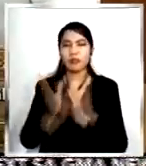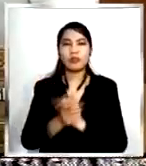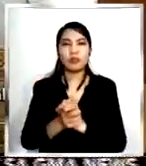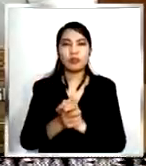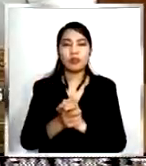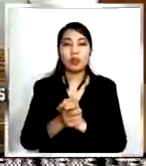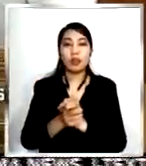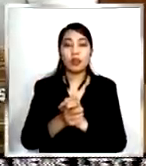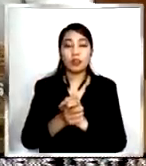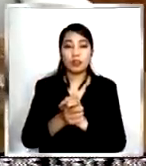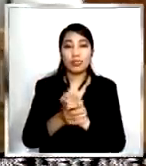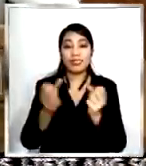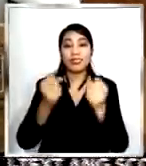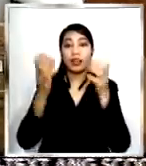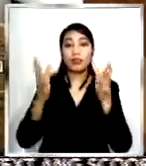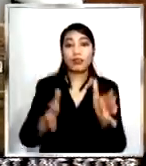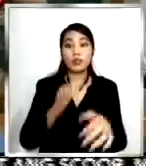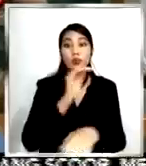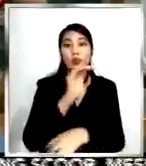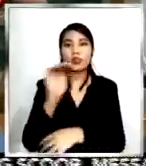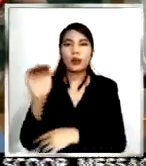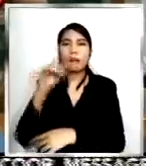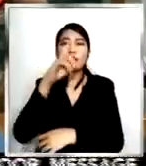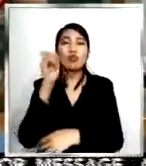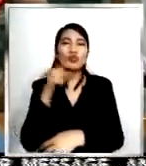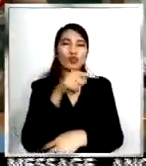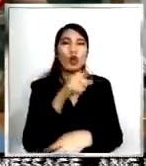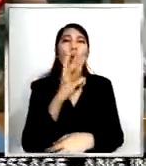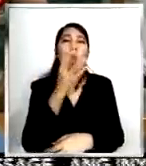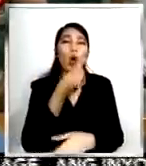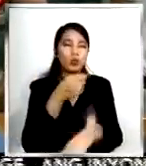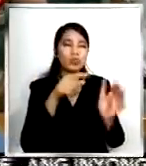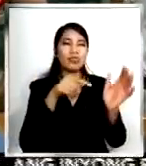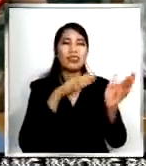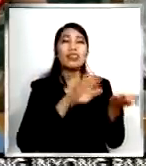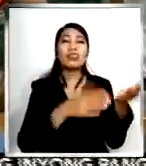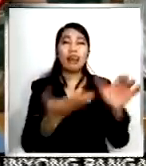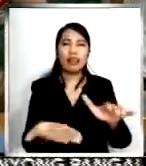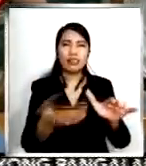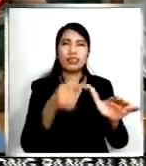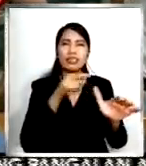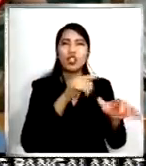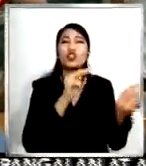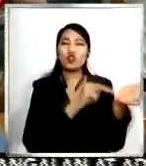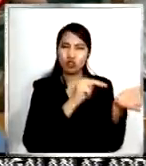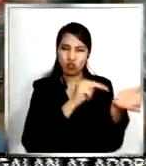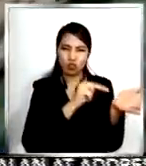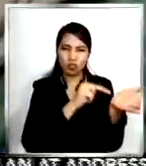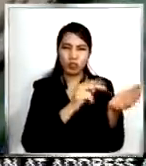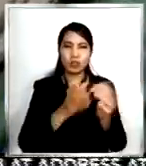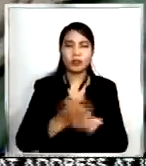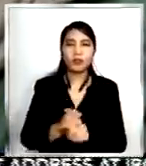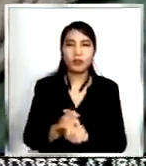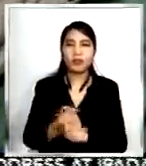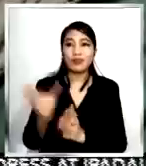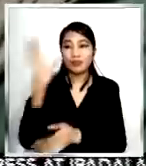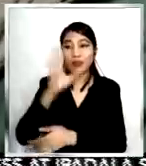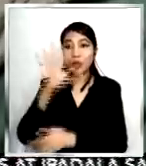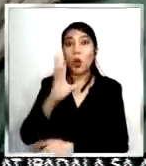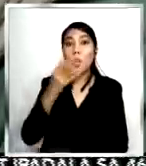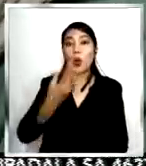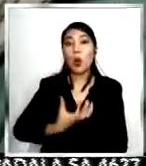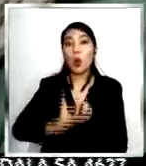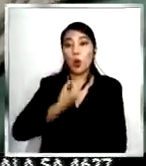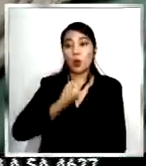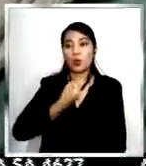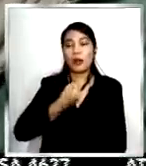isang frontliner ang kanyang napatay. Natunto ng mga pulis noong nakarang linggo ang mismo may-ari ng sasakyan, pero hindi nito agad sinabi na